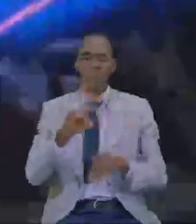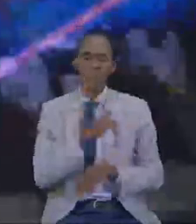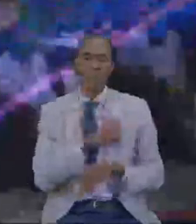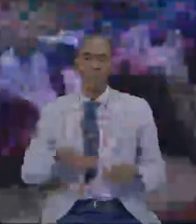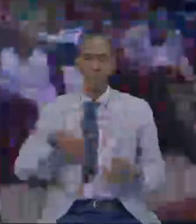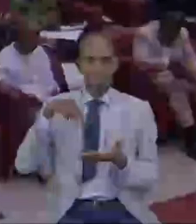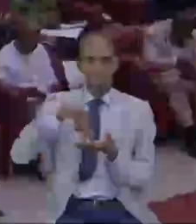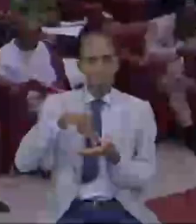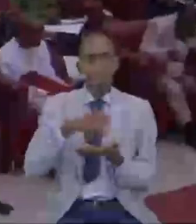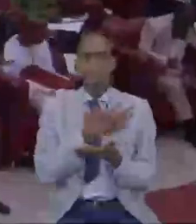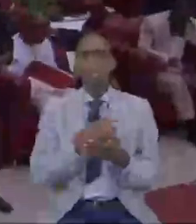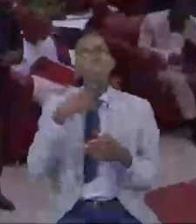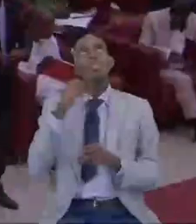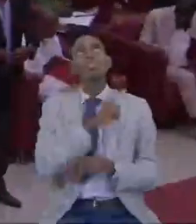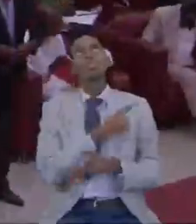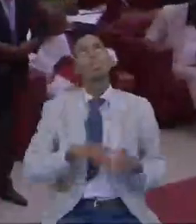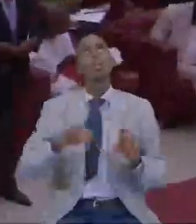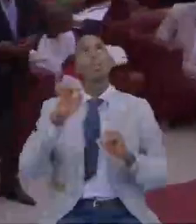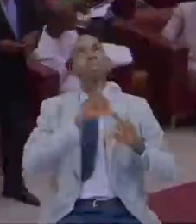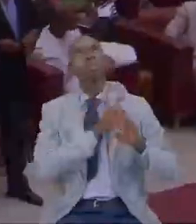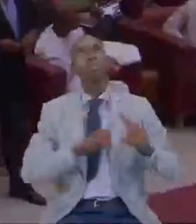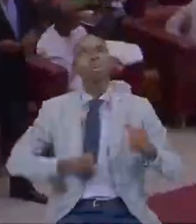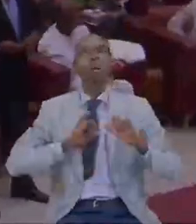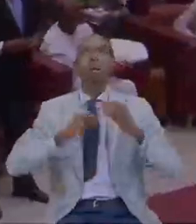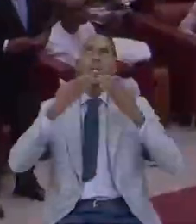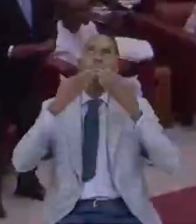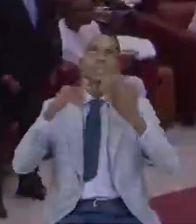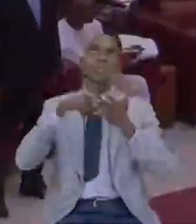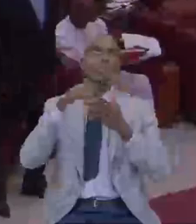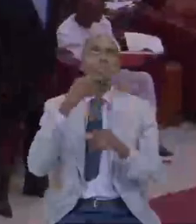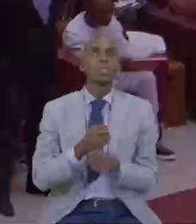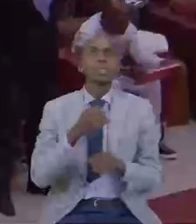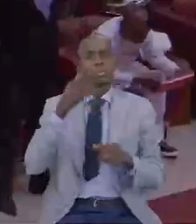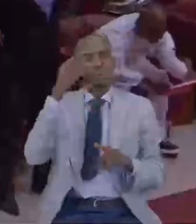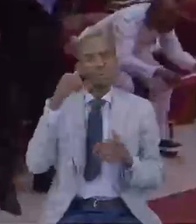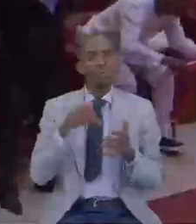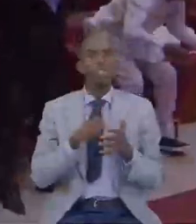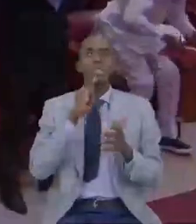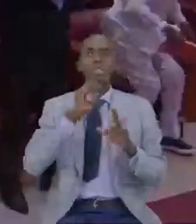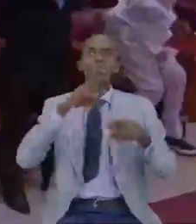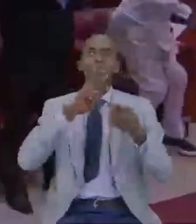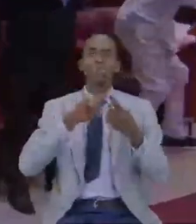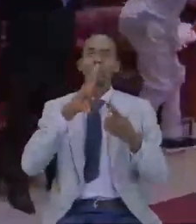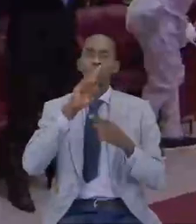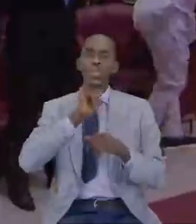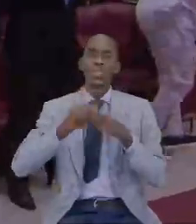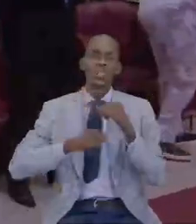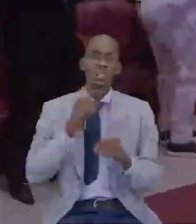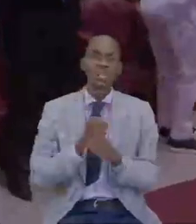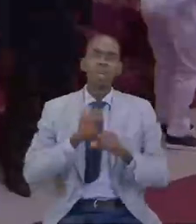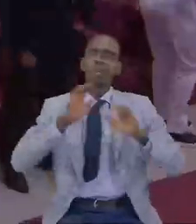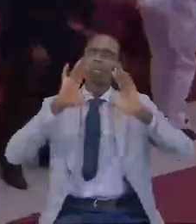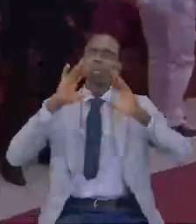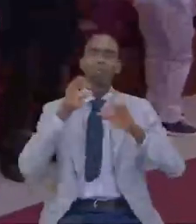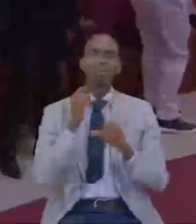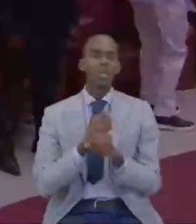ô Seigneur, je te remercie cette année. Merci, ce sera une nouvelle année, une année merveilleuse. Et toutes ces